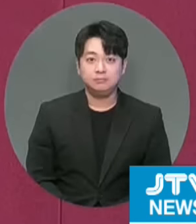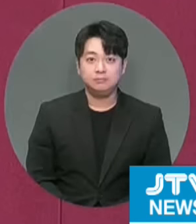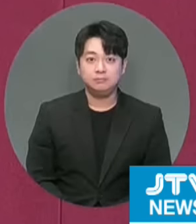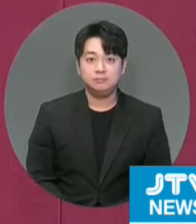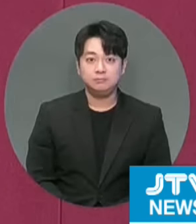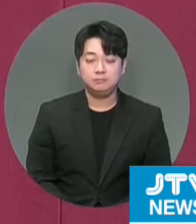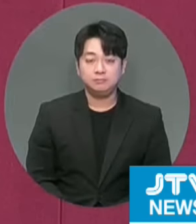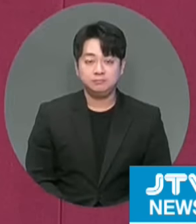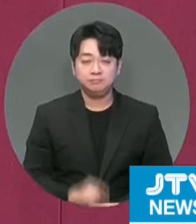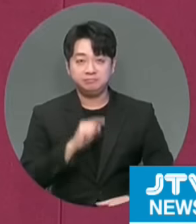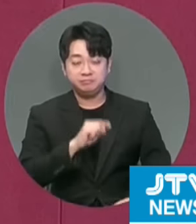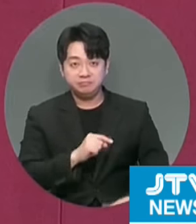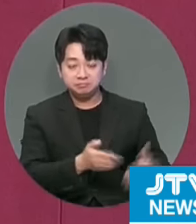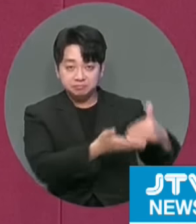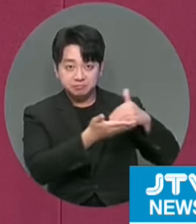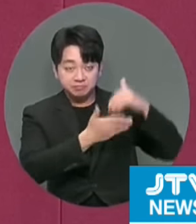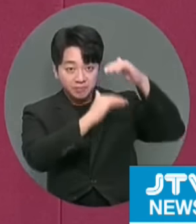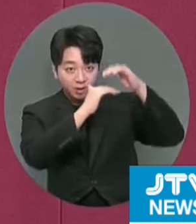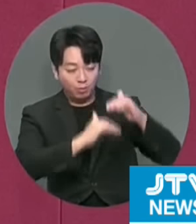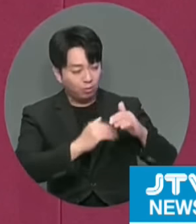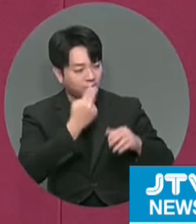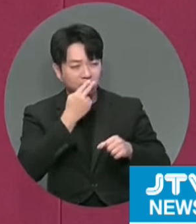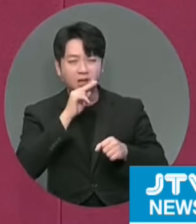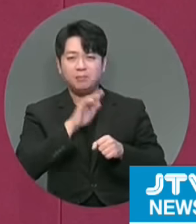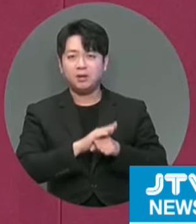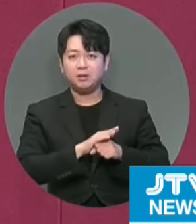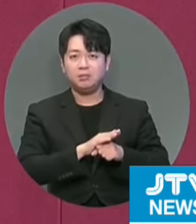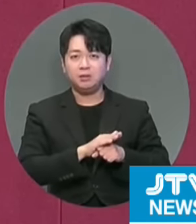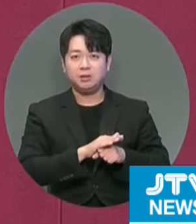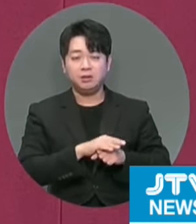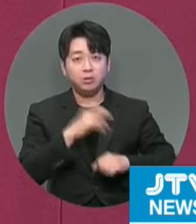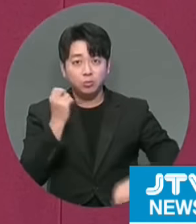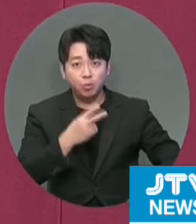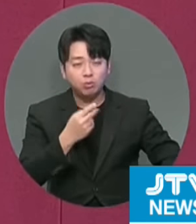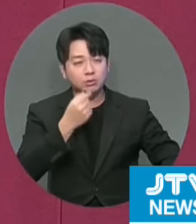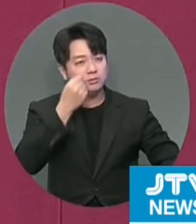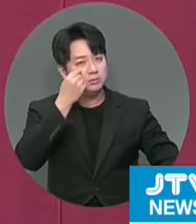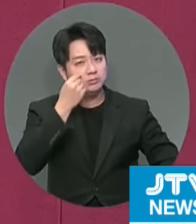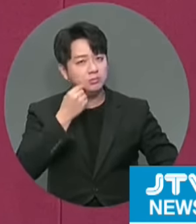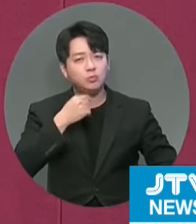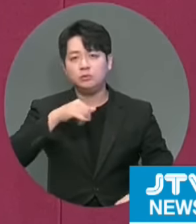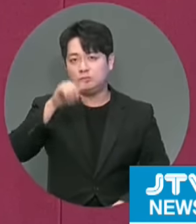참으로 기가 막힙니다. 심지어는 슬프기조차 합니다.